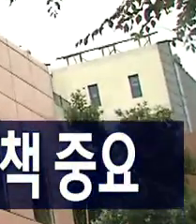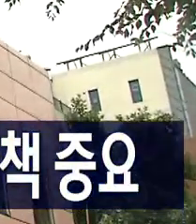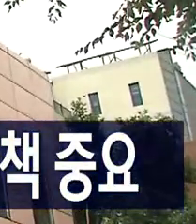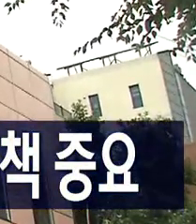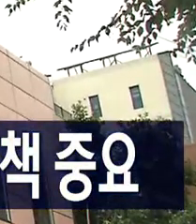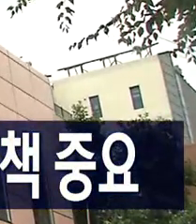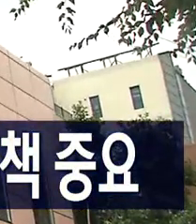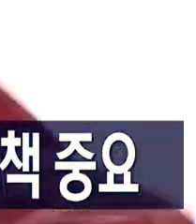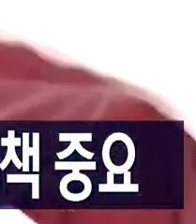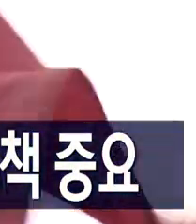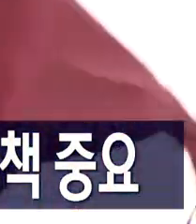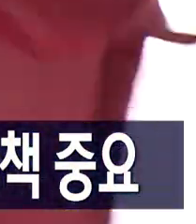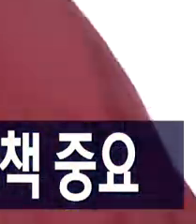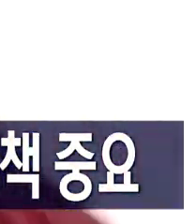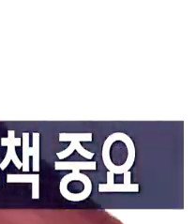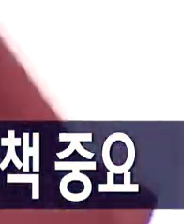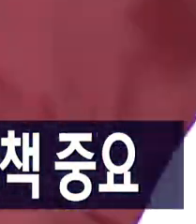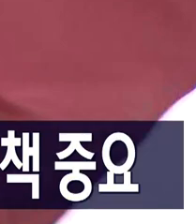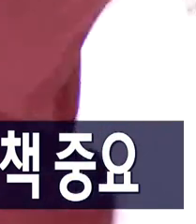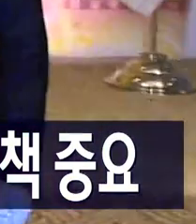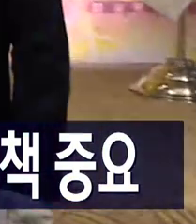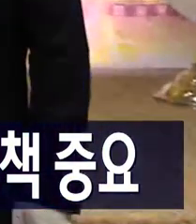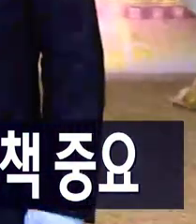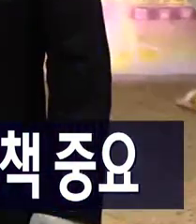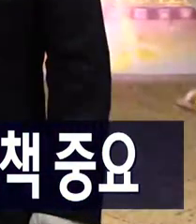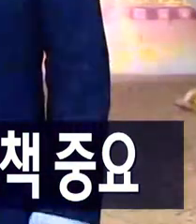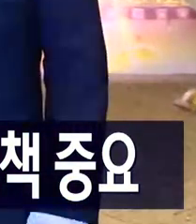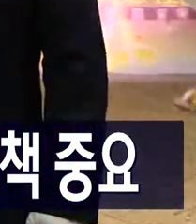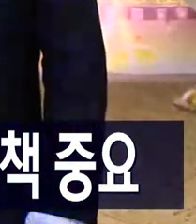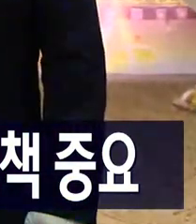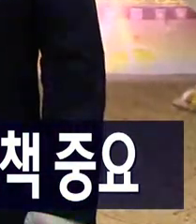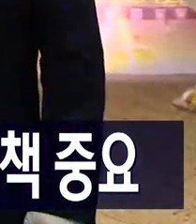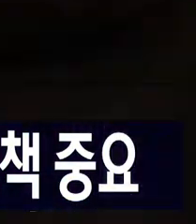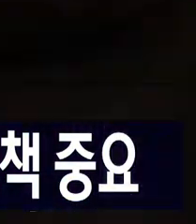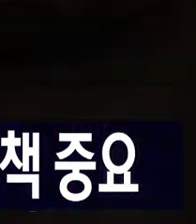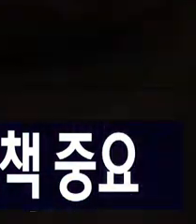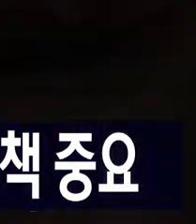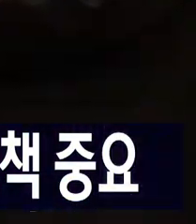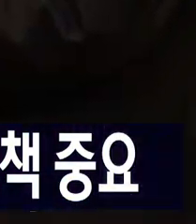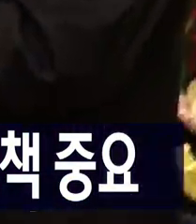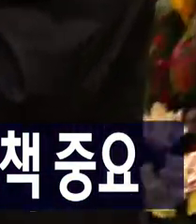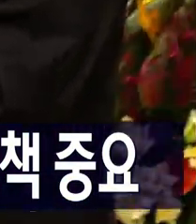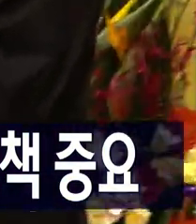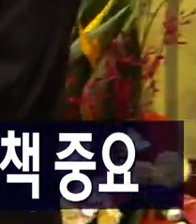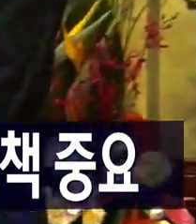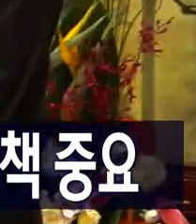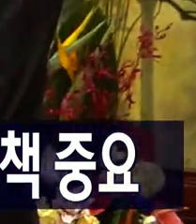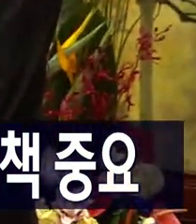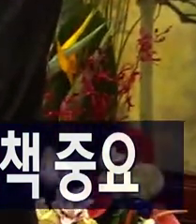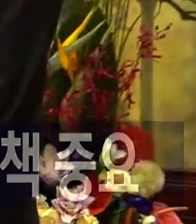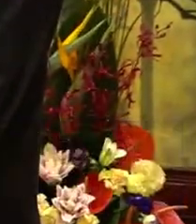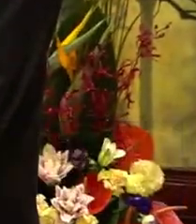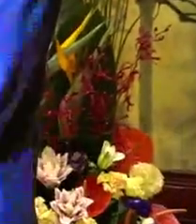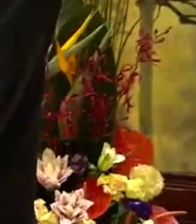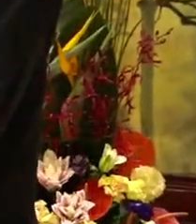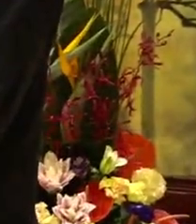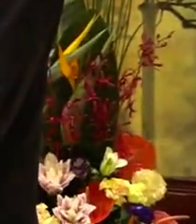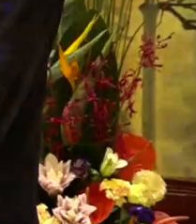한국과 중국이 수교를 맺은 지 올해로 30년이 됐습니다. 광주 전남의 대중국 정책이 앞으로 더욱 중요해지고